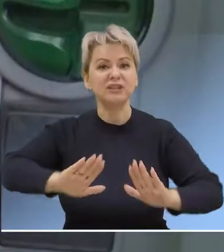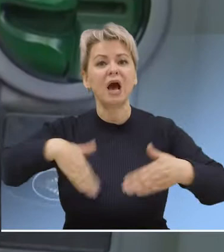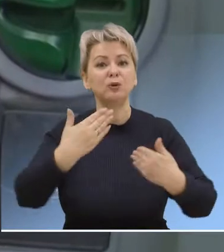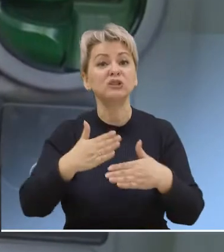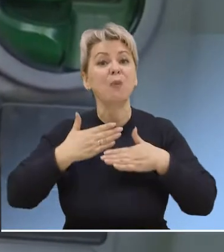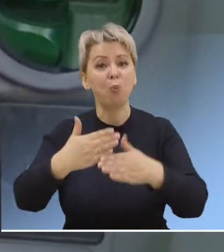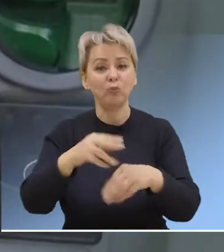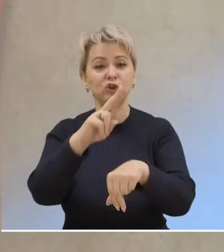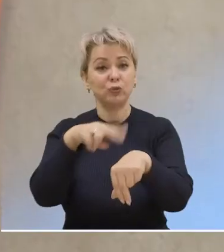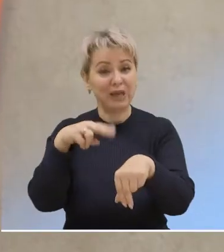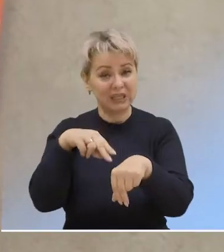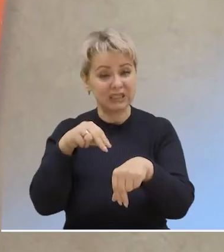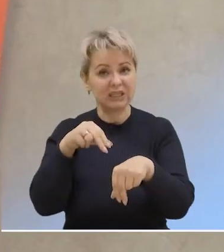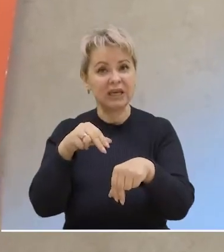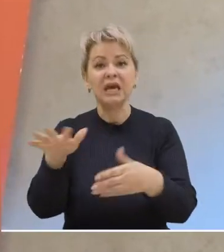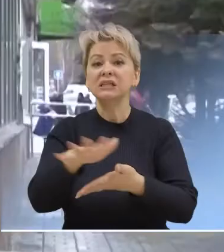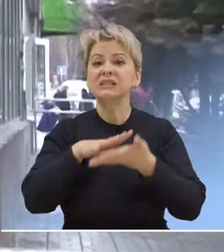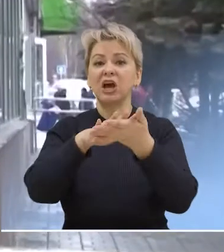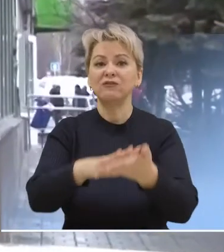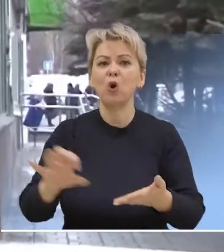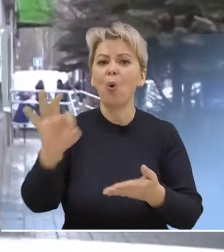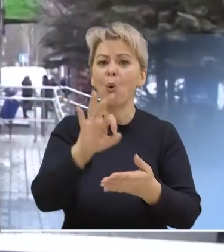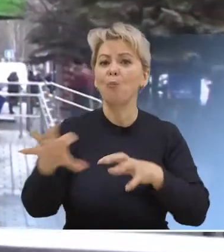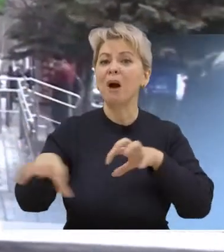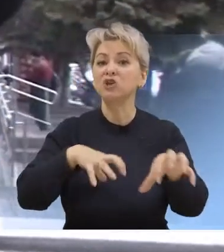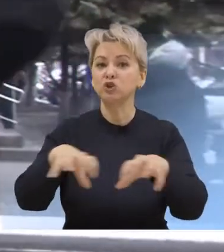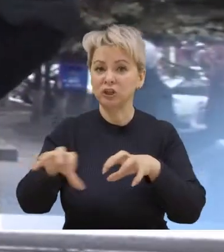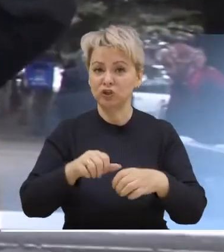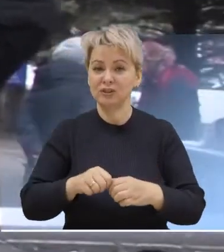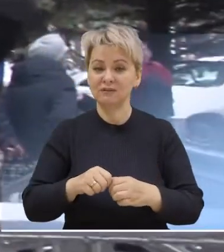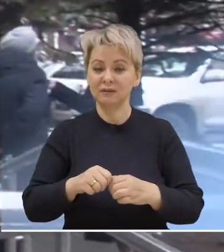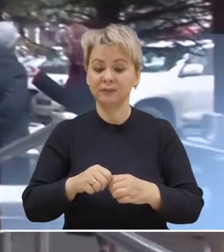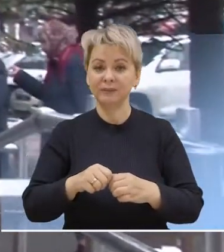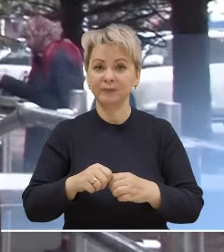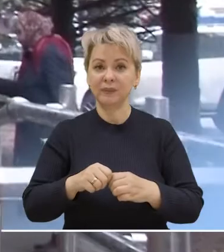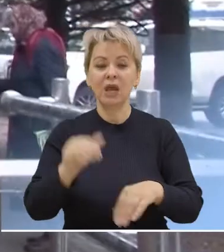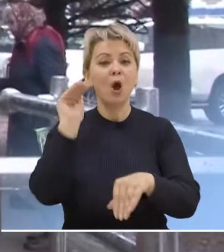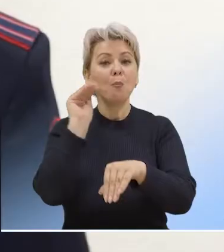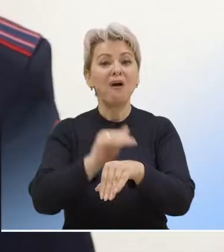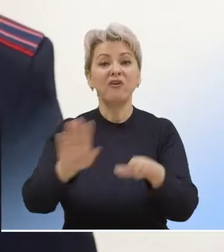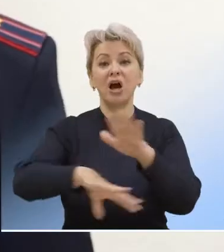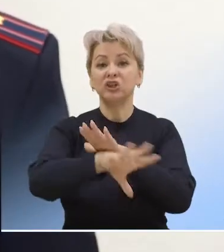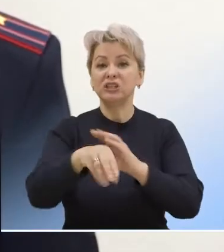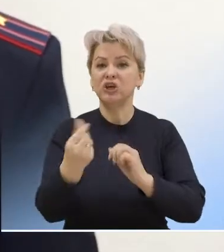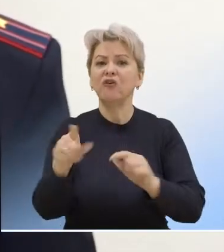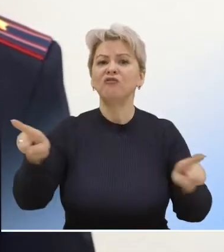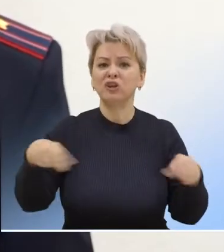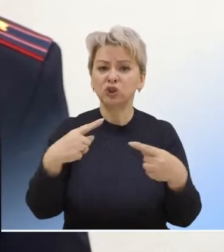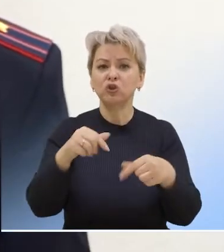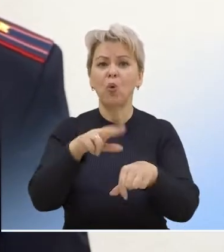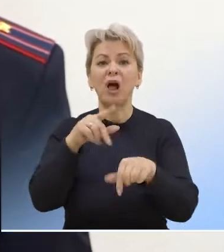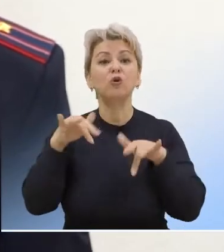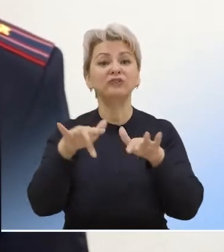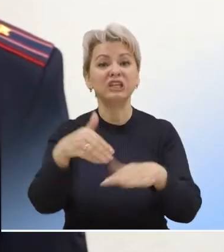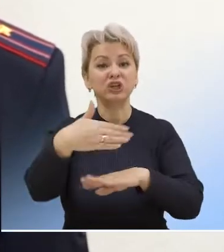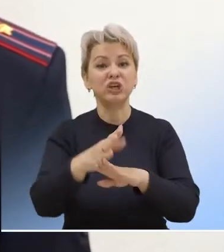пришлось обращаться за помощью в правоохранительные органы с заявлением о мошенничестве. По факту хищения средств